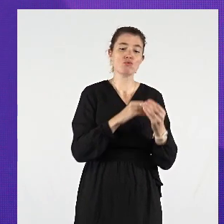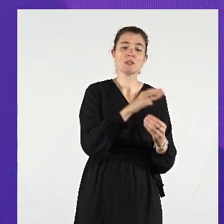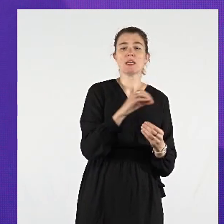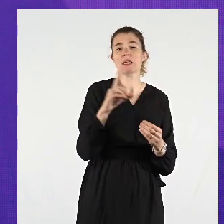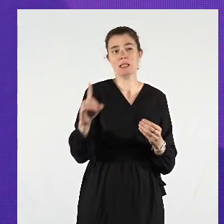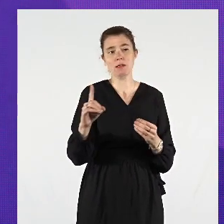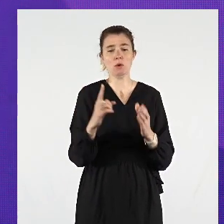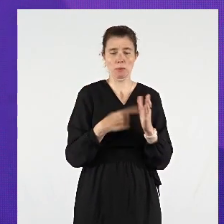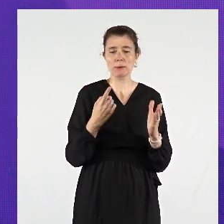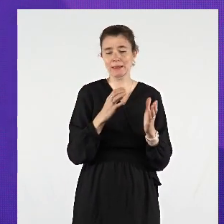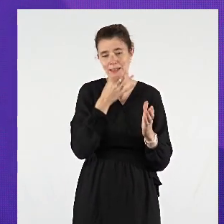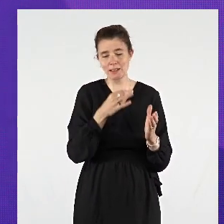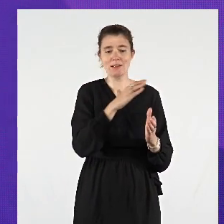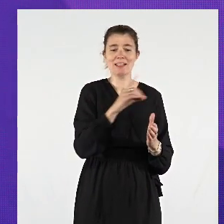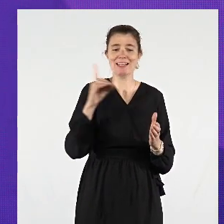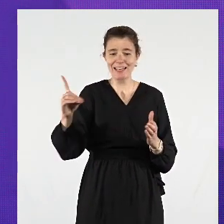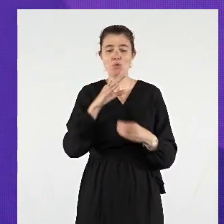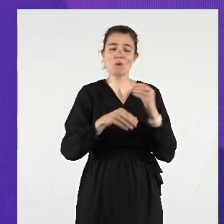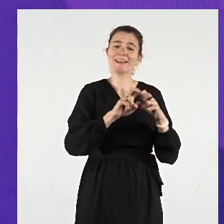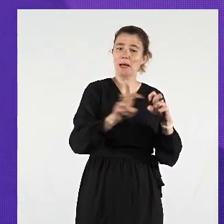proprement, et en intérim,